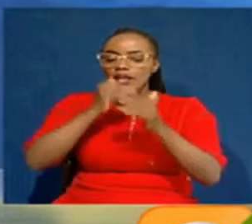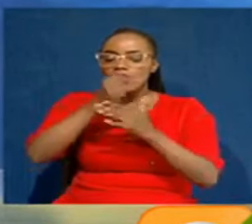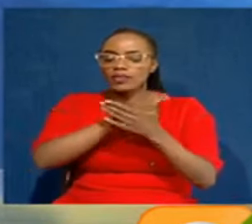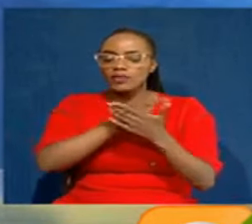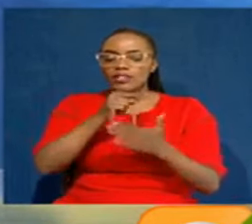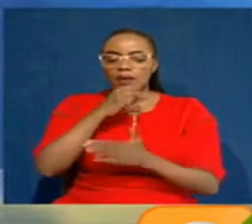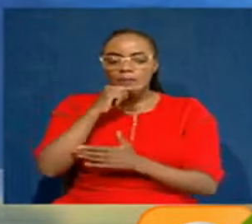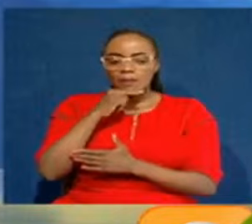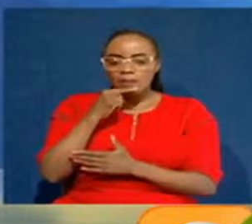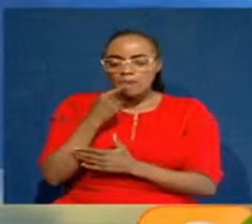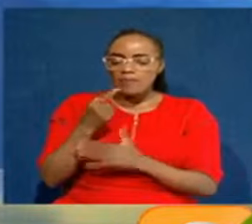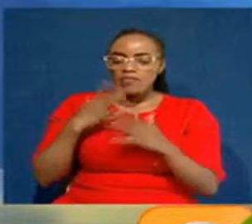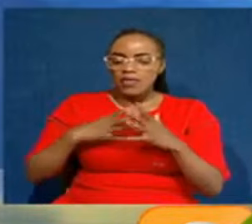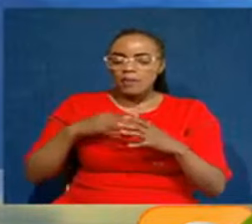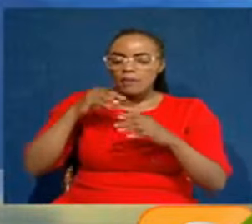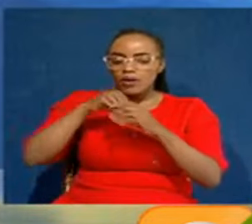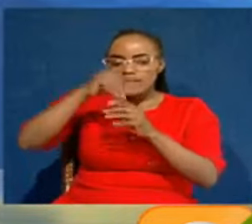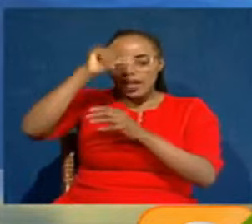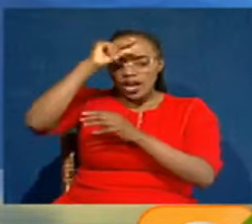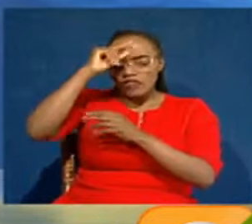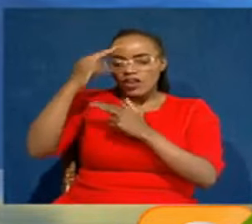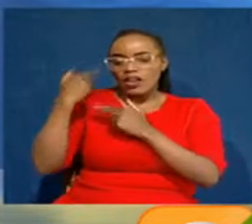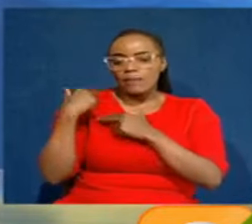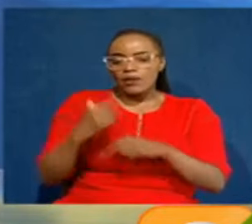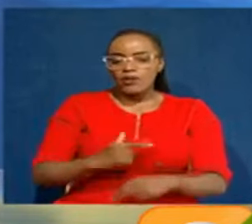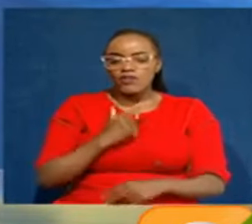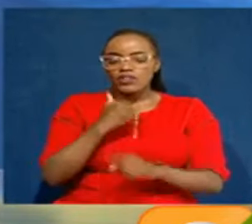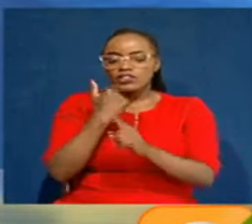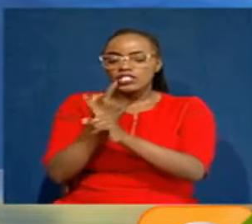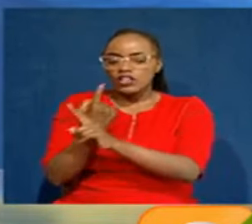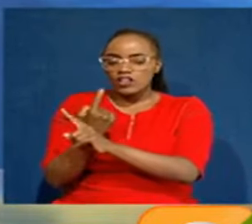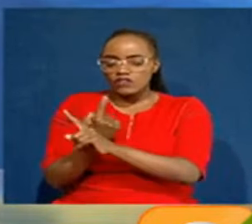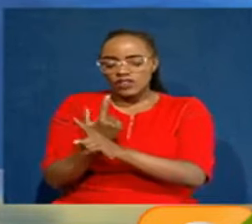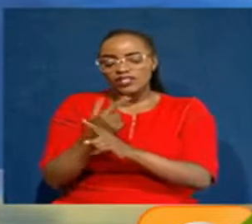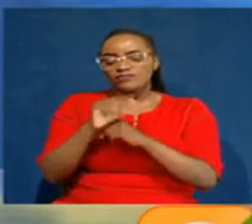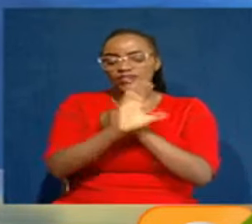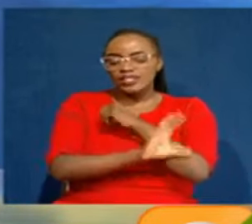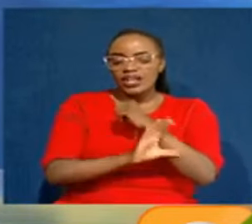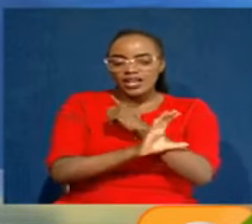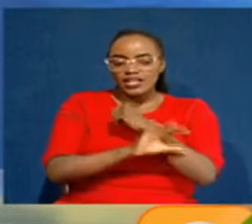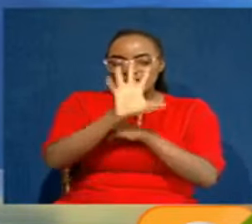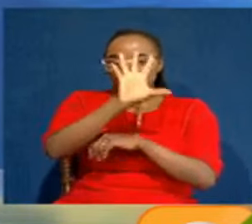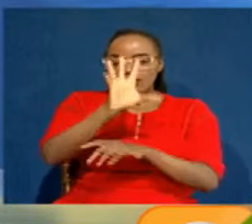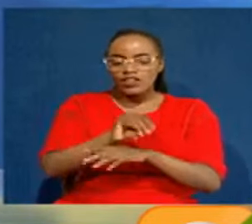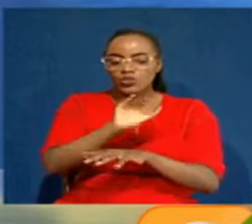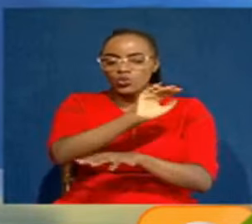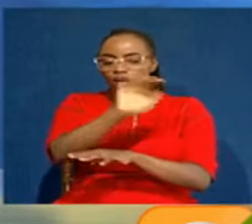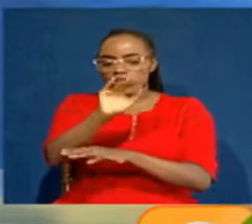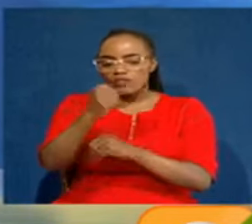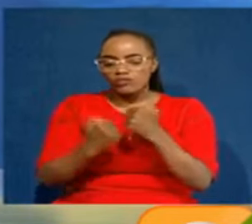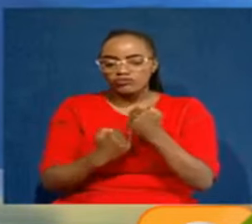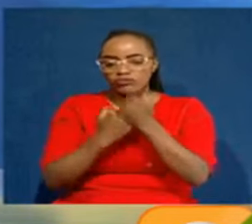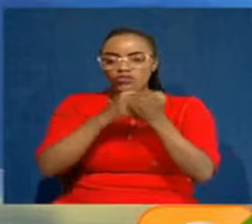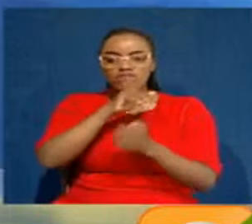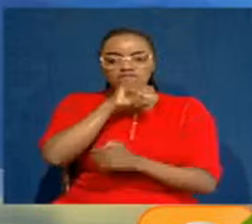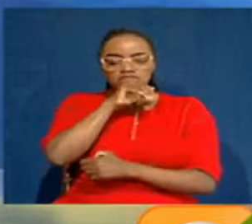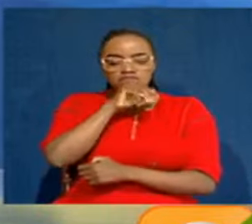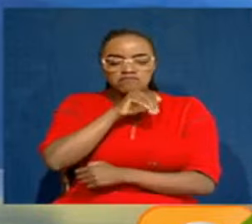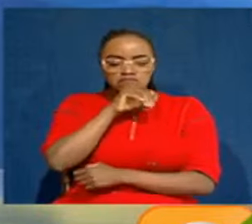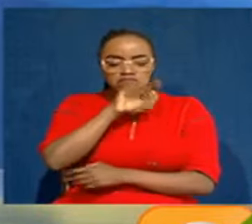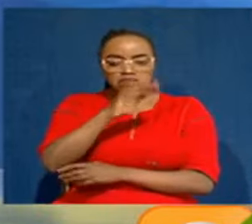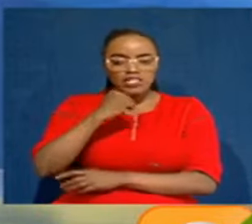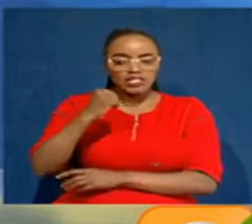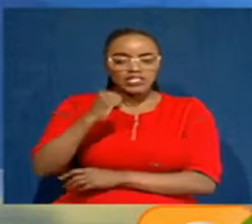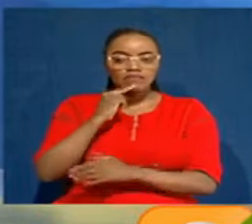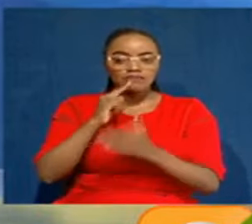kuwataja maafisa serikalini watakaozuru mataifa mengine barani Afrika kutafuta uungwaji mkono wa Odinga. Odinga kwa upande